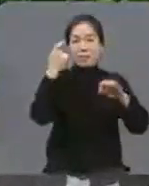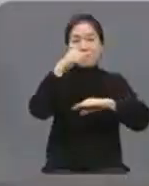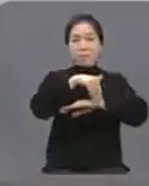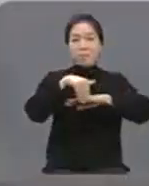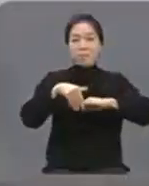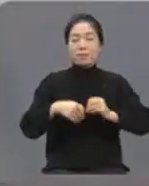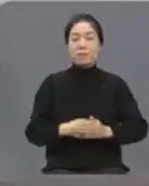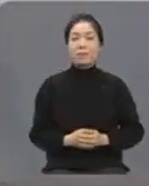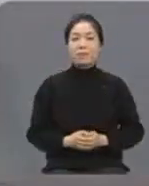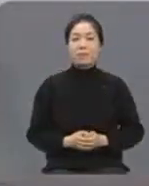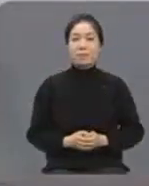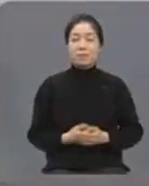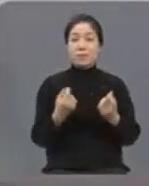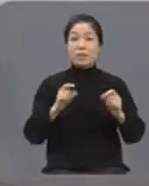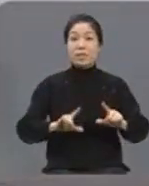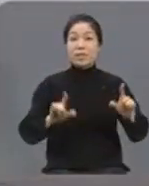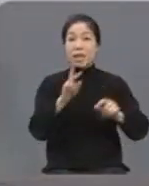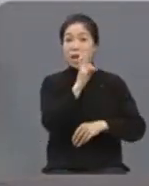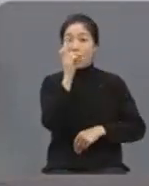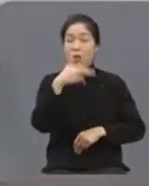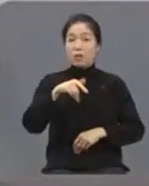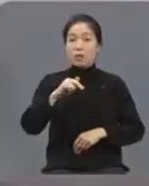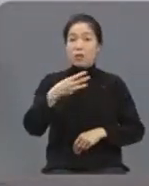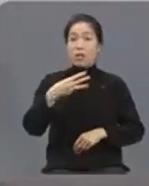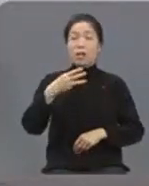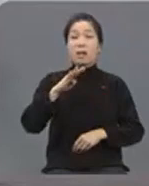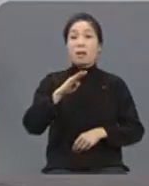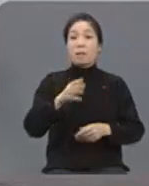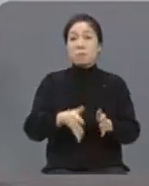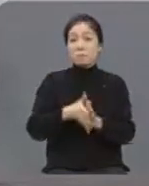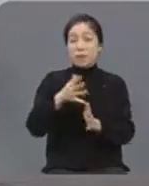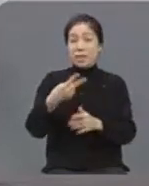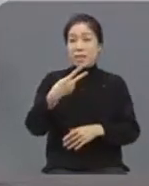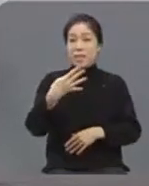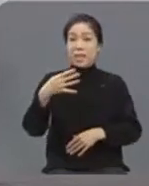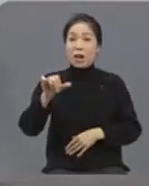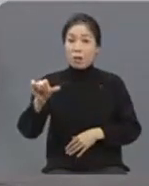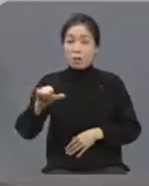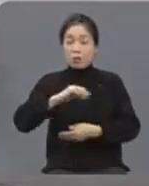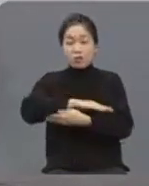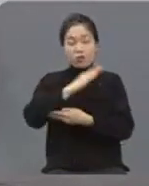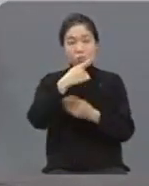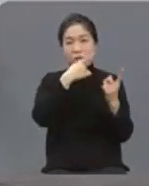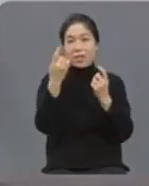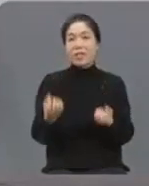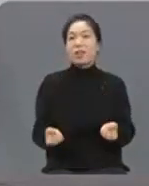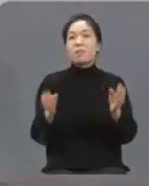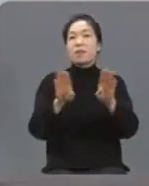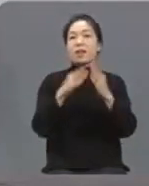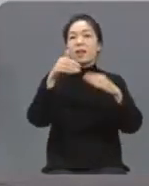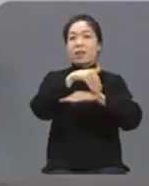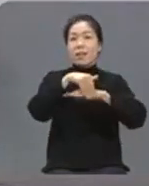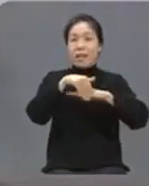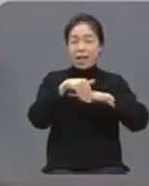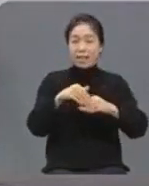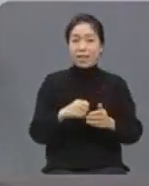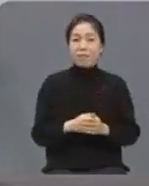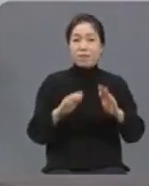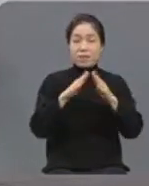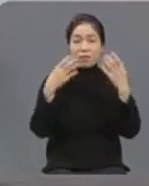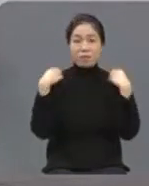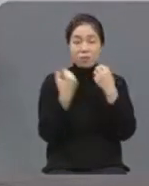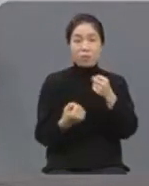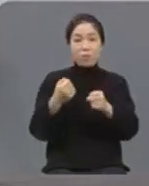예정입니다 같은 날 오후 전일빌딩 이사 5에선 출판 기념회가 열립니다 옛 전남도청 보건 추진단이